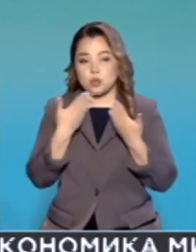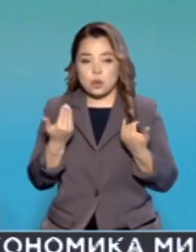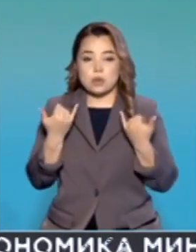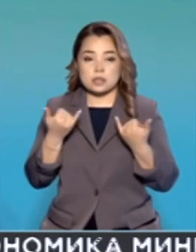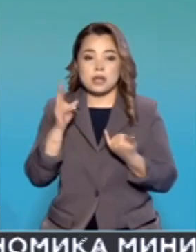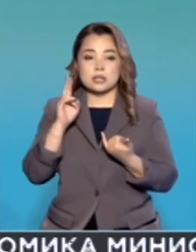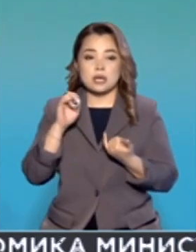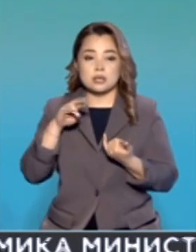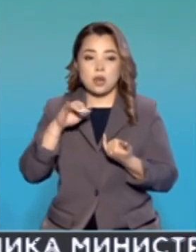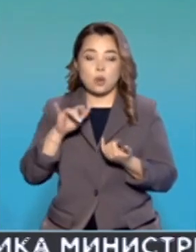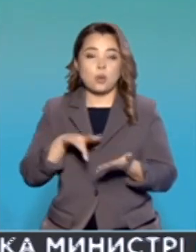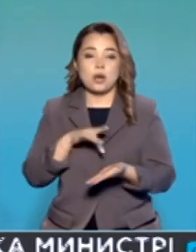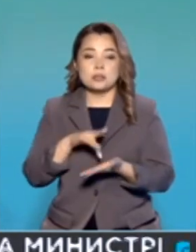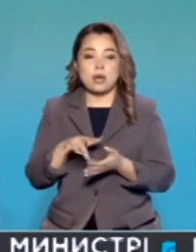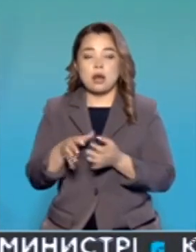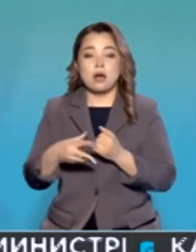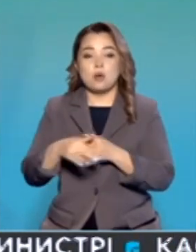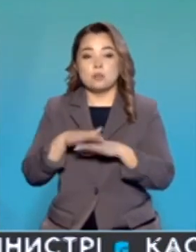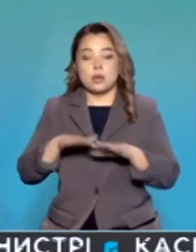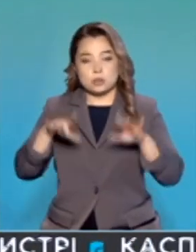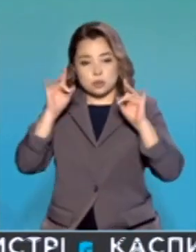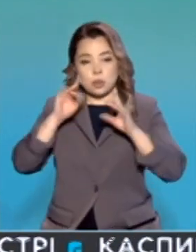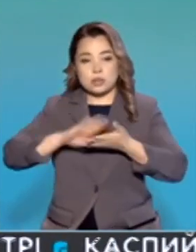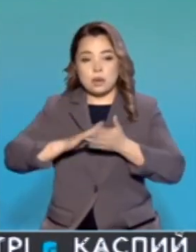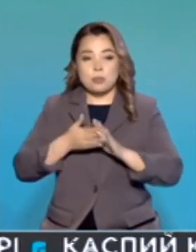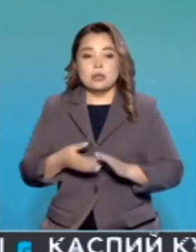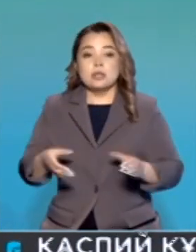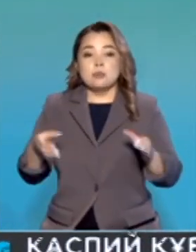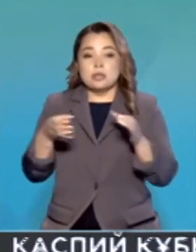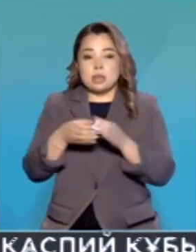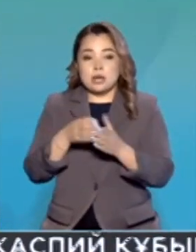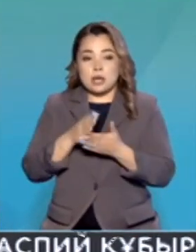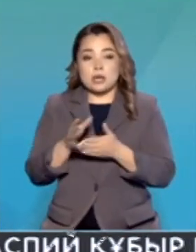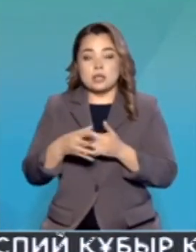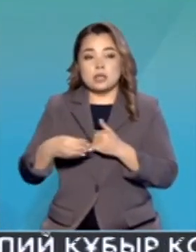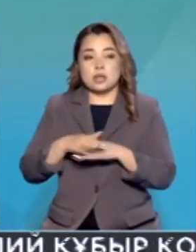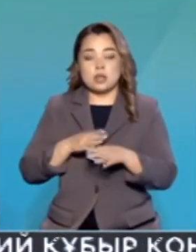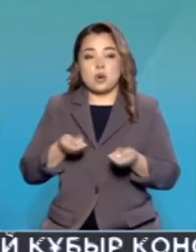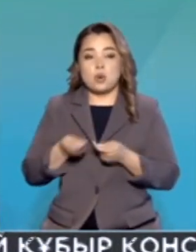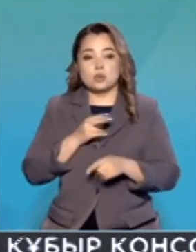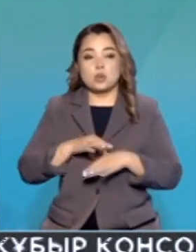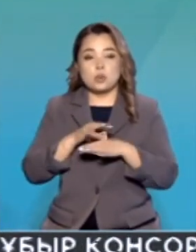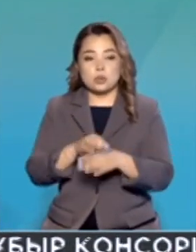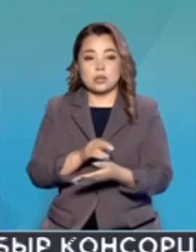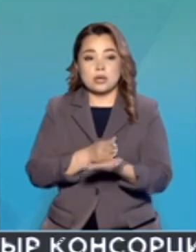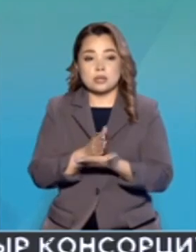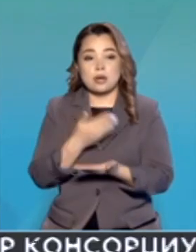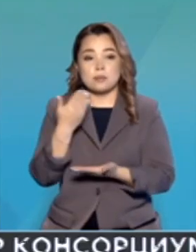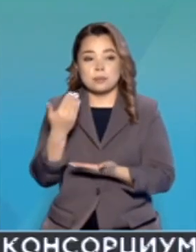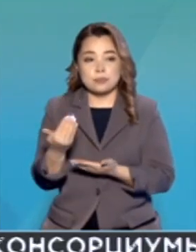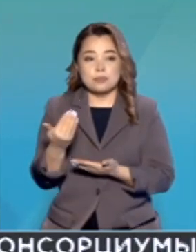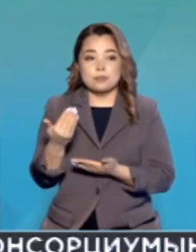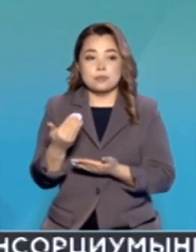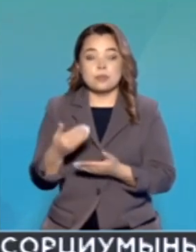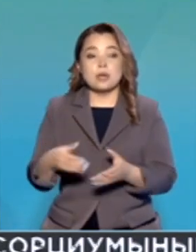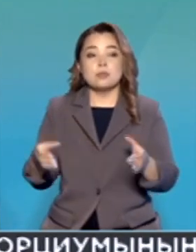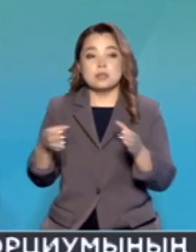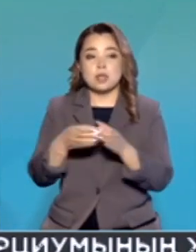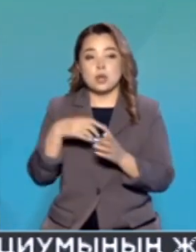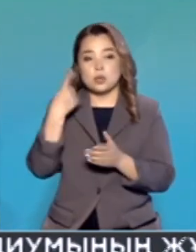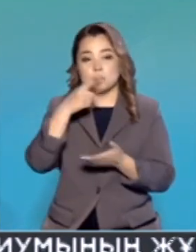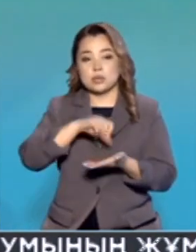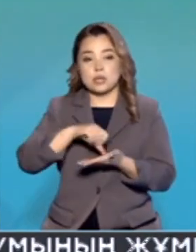Сондай-ақ Кентау қаласының аумағында төтенше жағдайлар департаментінен және жергілікті атқарушы органдардың қызметкерлері бірлескен